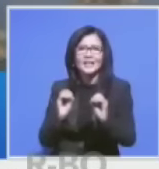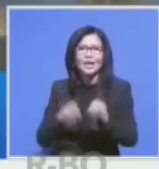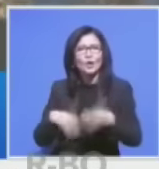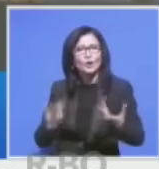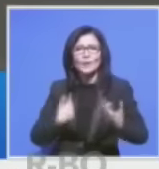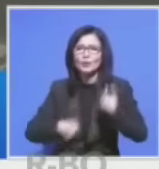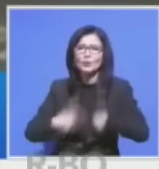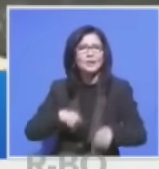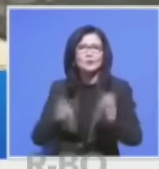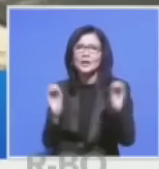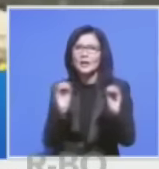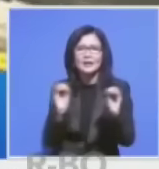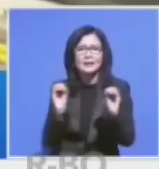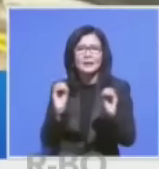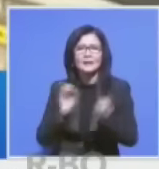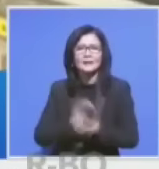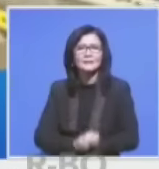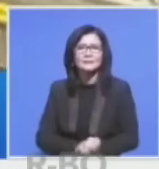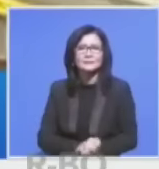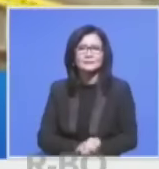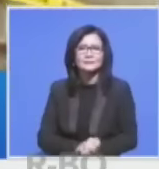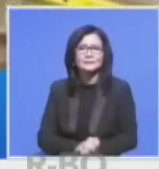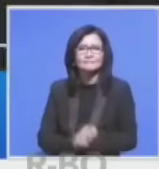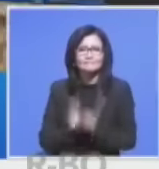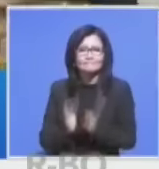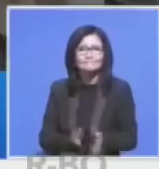dalam kebakaran ini.